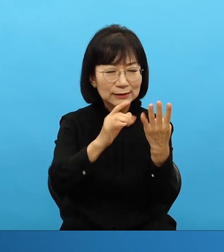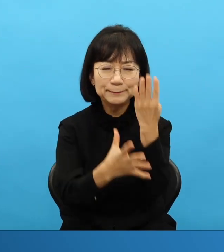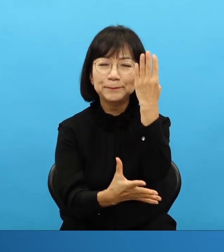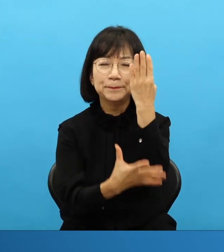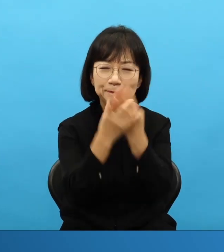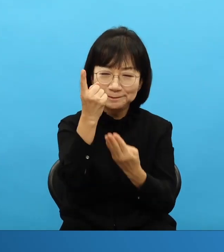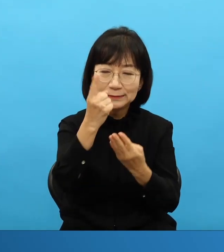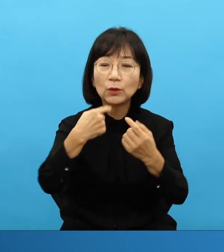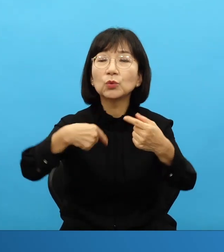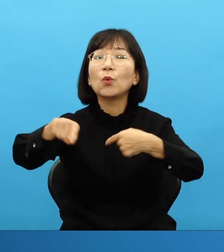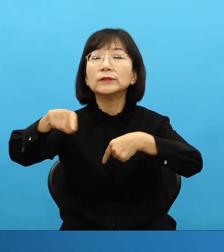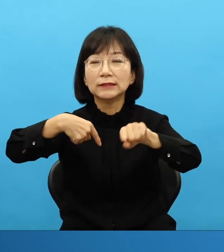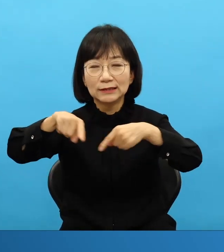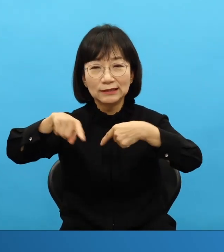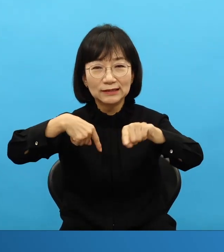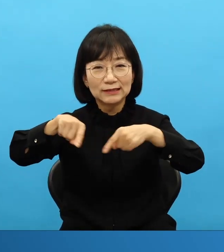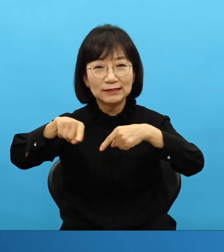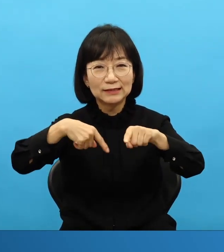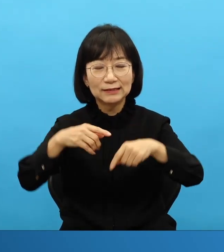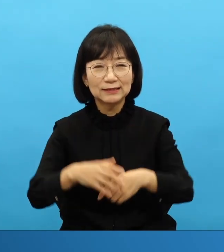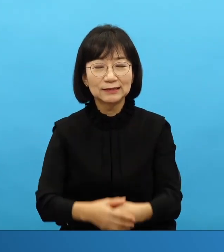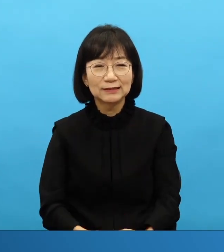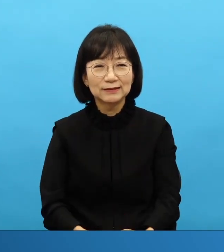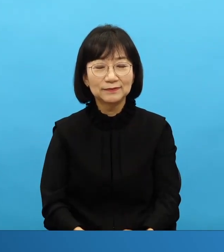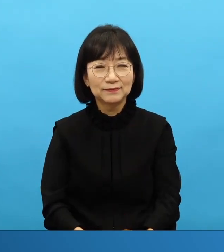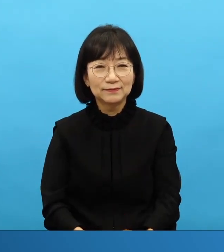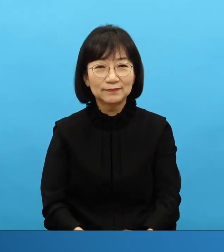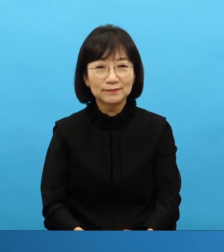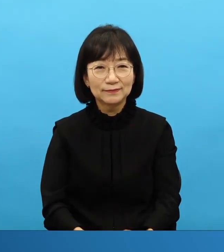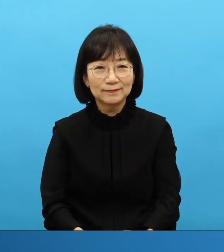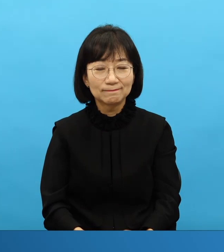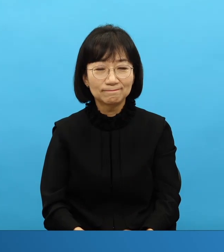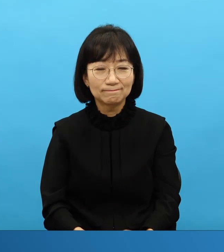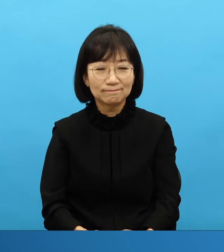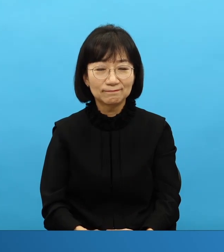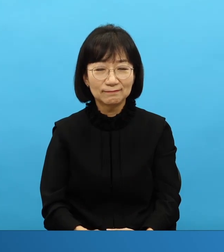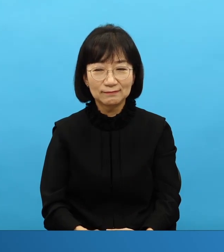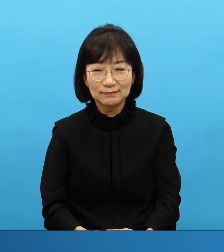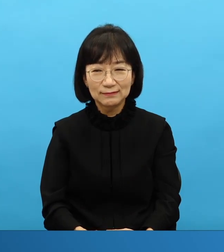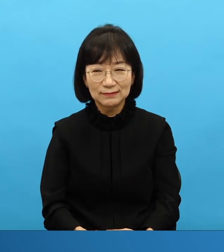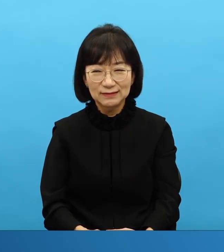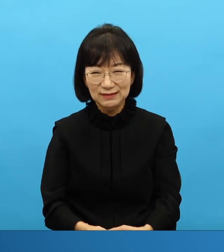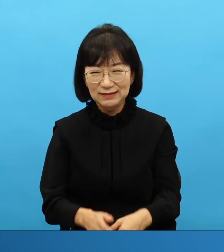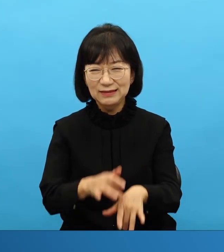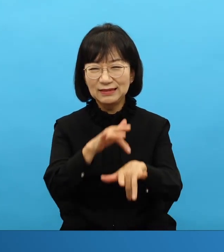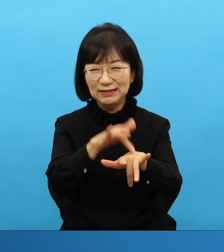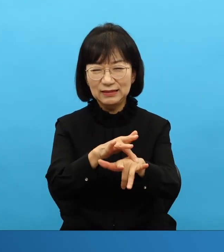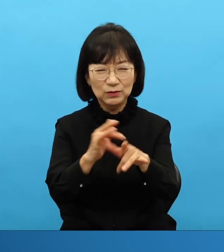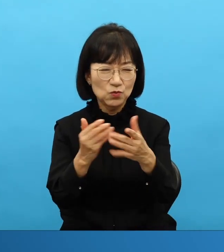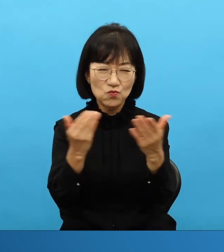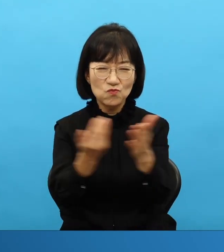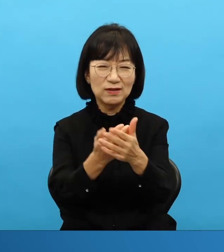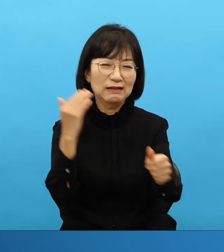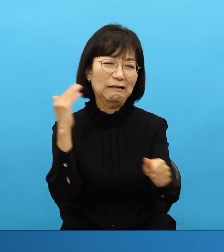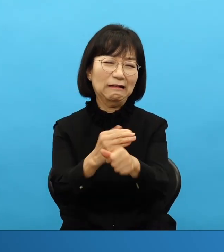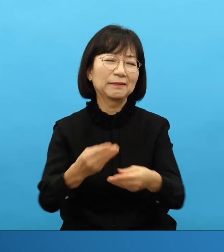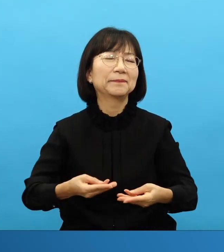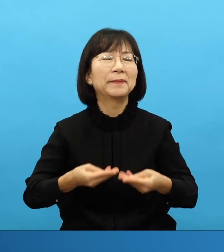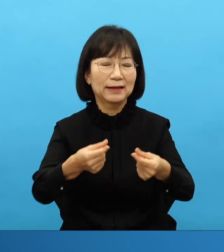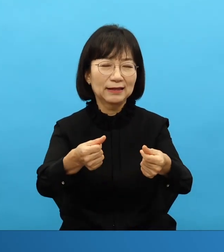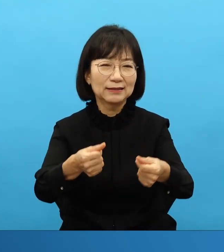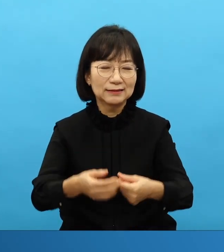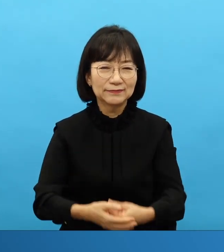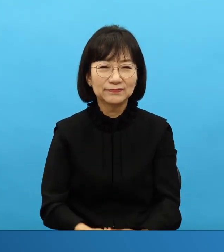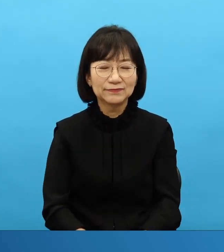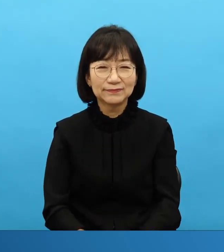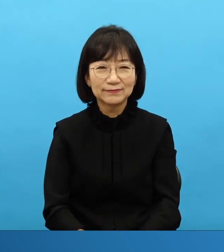治。 한마디로 말하면 사단을 완전히 발 앞에 무릎 꿇도록 만드는 거죠. 一言以蔽之，就是让撒旦完全屈膝在我们的脚